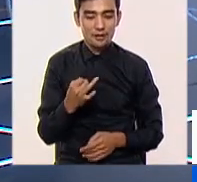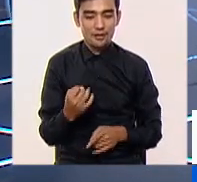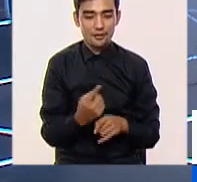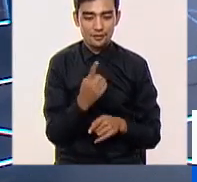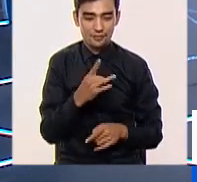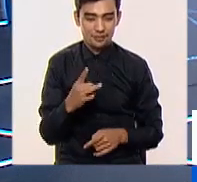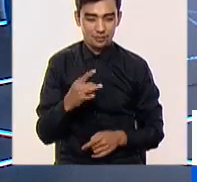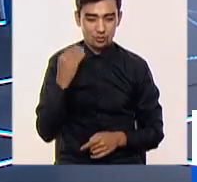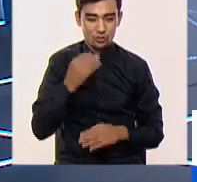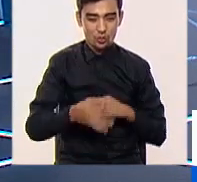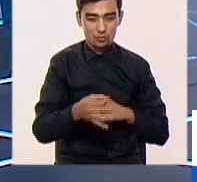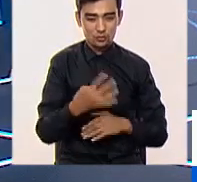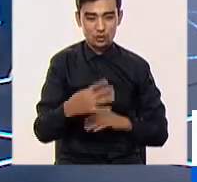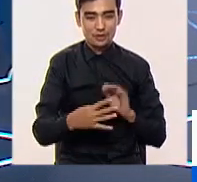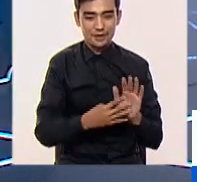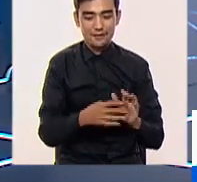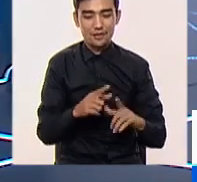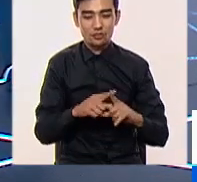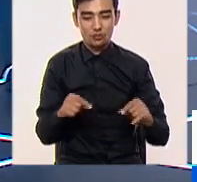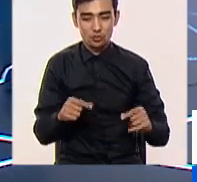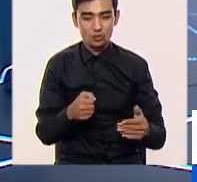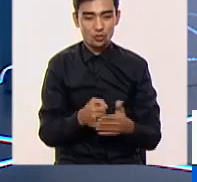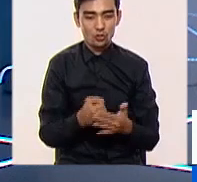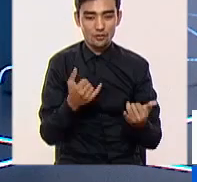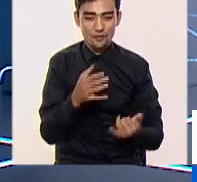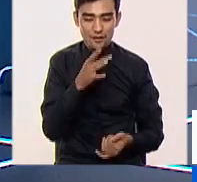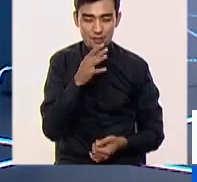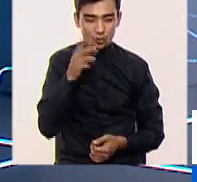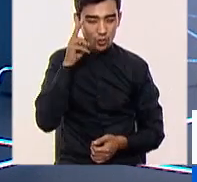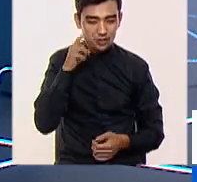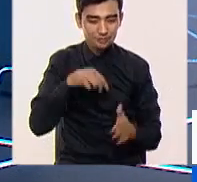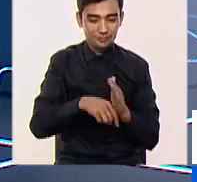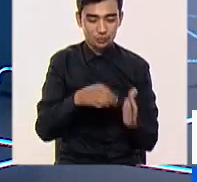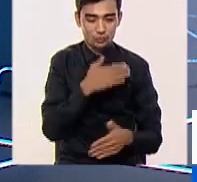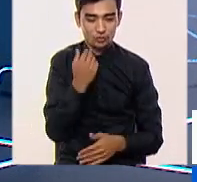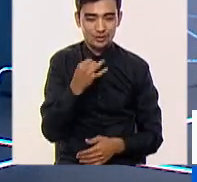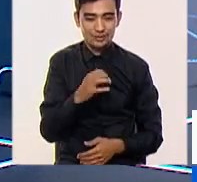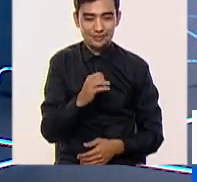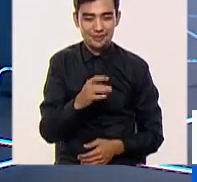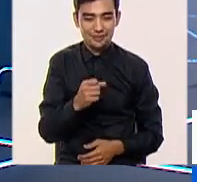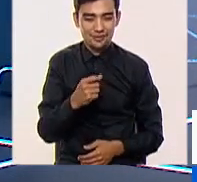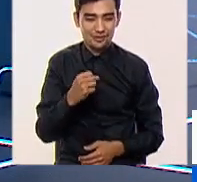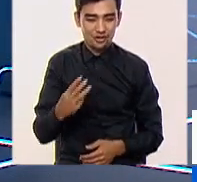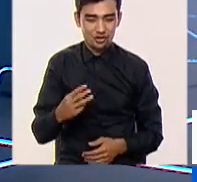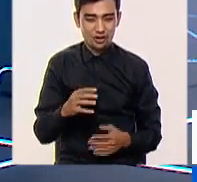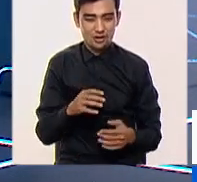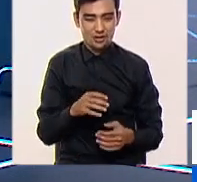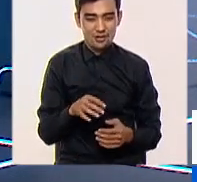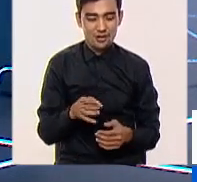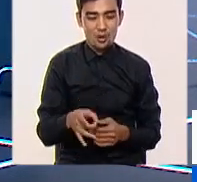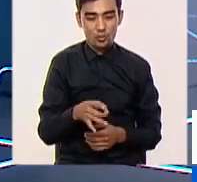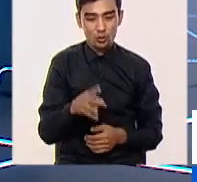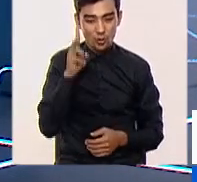Түркістан облысының 49 мектебінде әлі күнге дейін ішкі әжетхана жоқ. Ал Сарыағаш ауданында дәретханасы бола тұра,